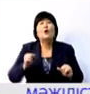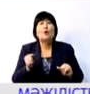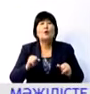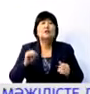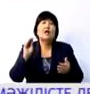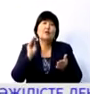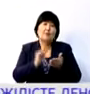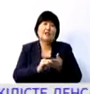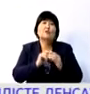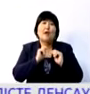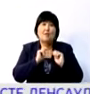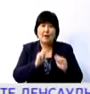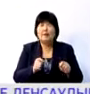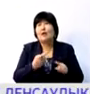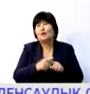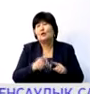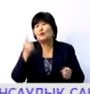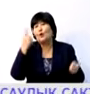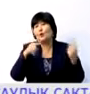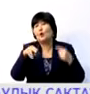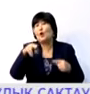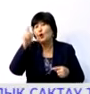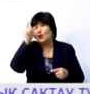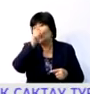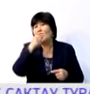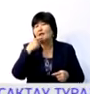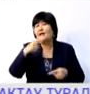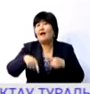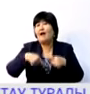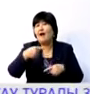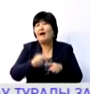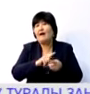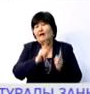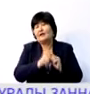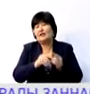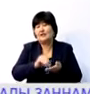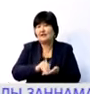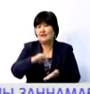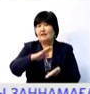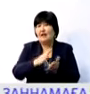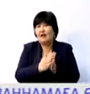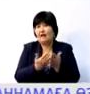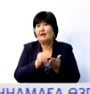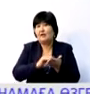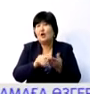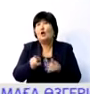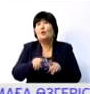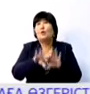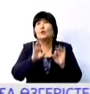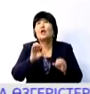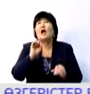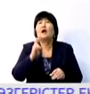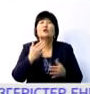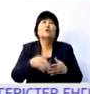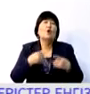белгісімен марапатталды. Сондай-ақ туындылары түрік тіліне аударылып, арнайы жинаққа енгізілген. Бұл өмірін өлеңмен өрнектеген ақын